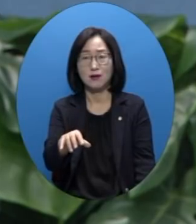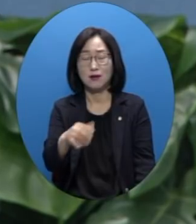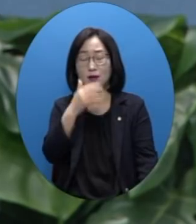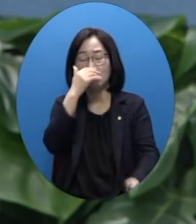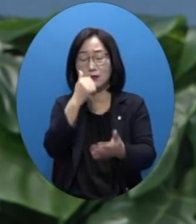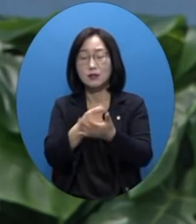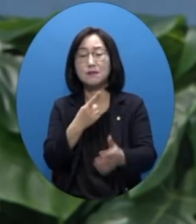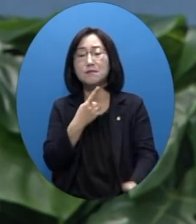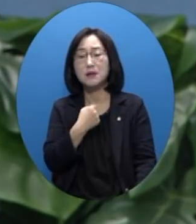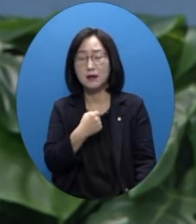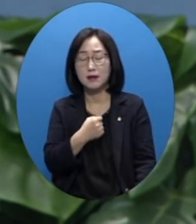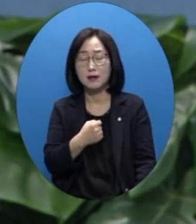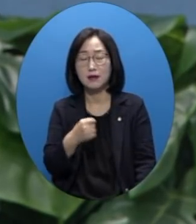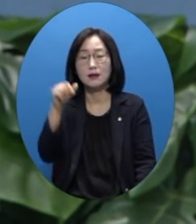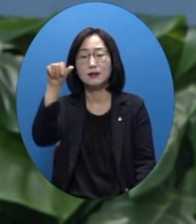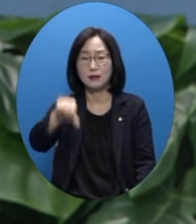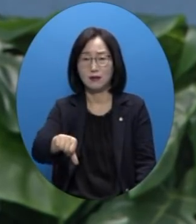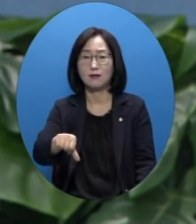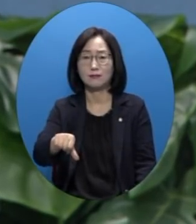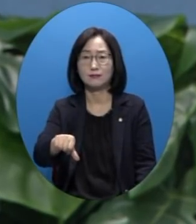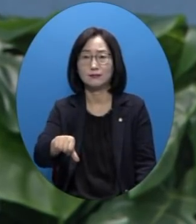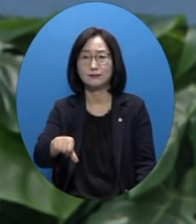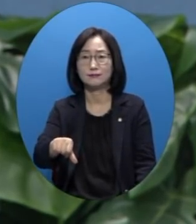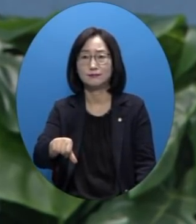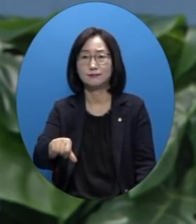죄를 짓고 타락해서